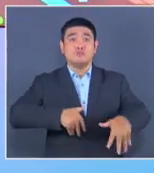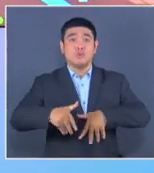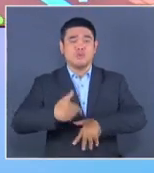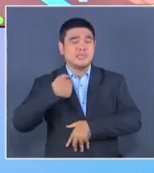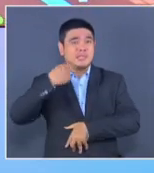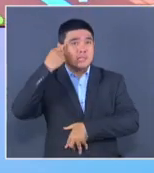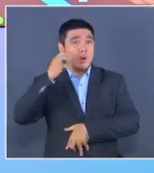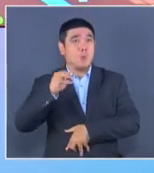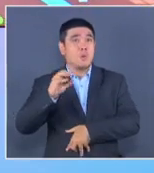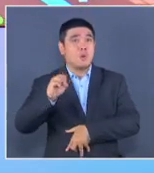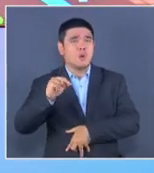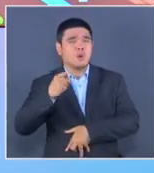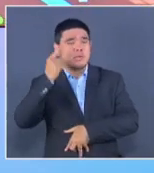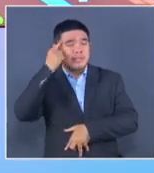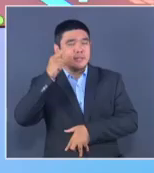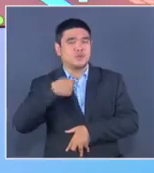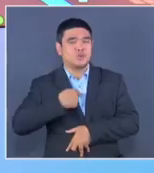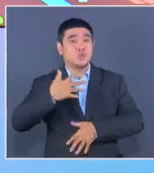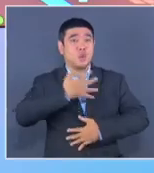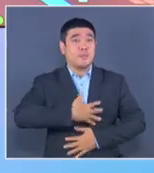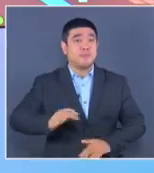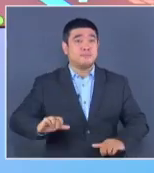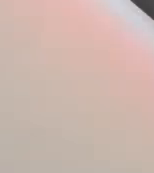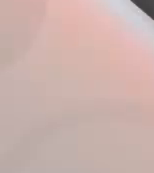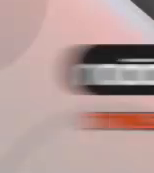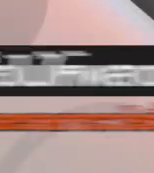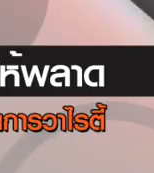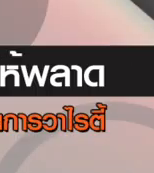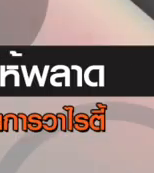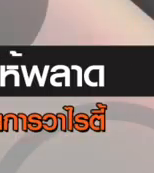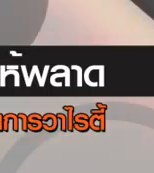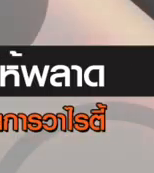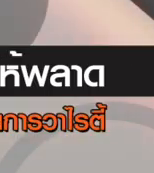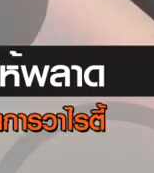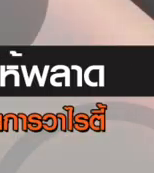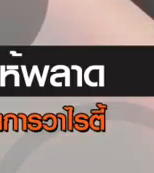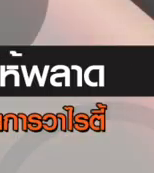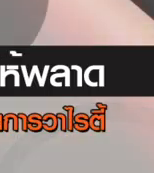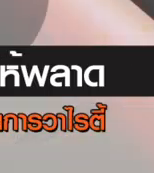โมโน29ของเราก็ต้องขอให้คุณต้อไกรศรีสุขภาพแข็งแรงด้วยนะคะ